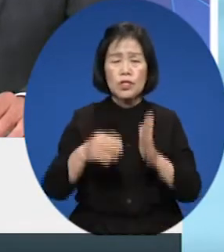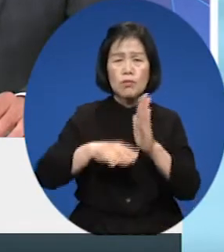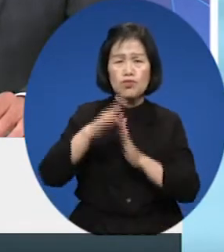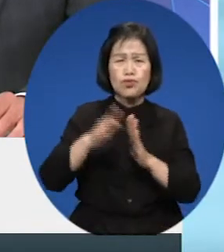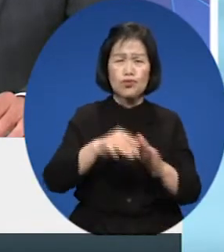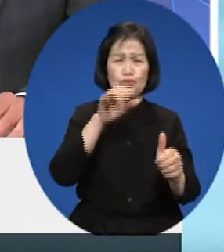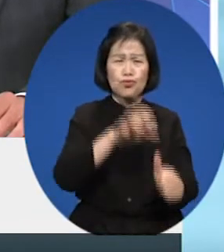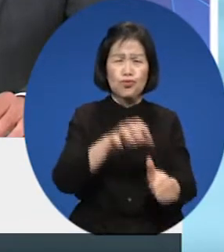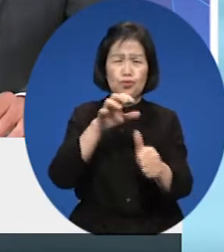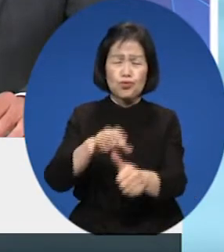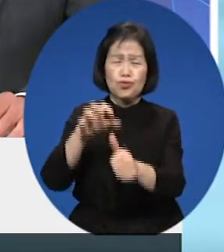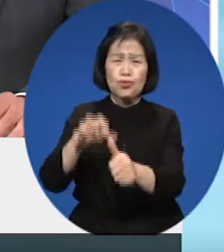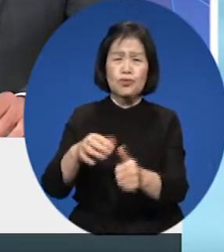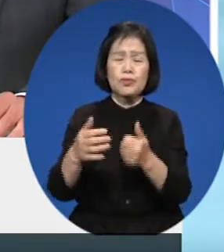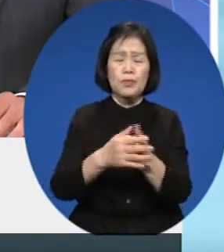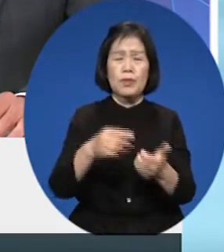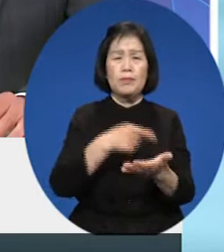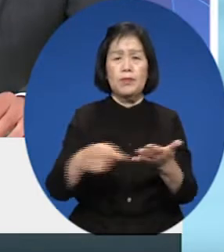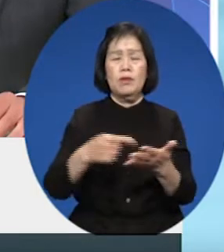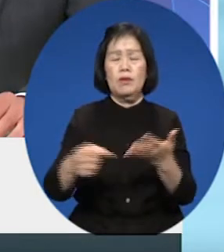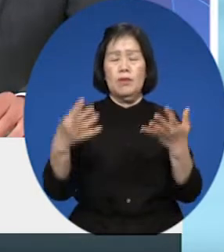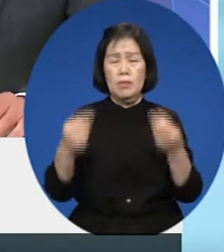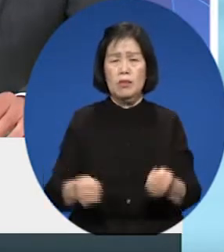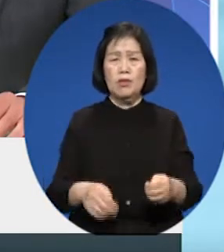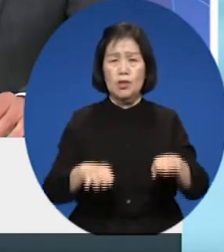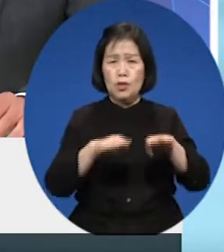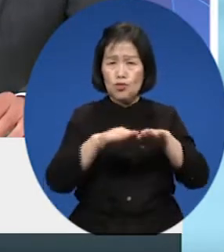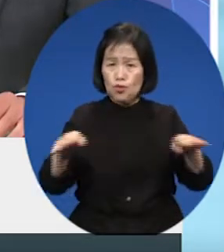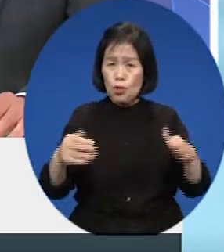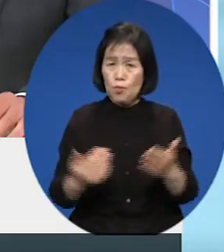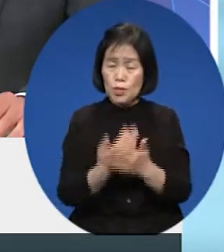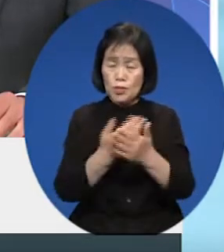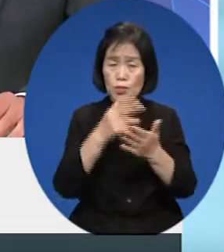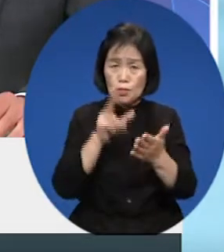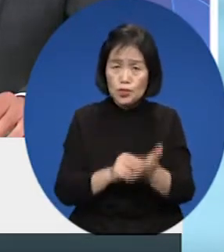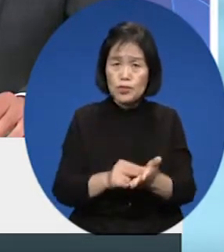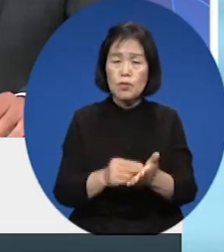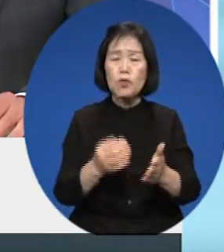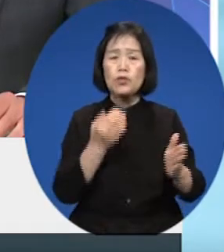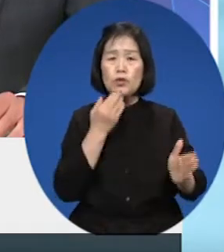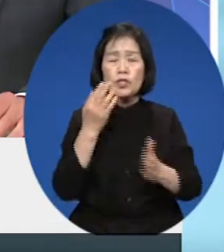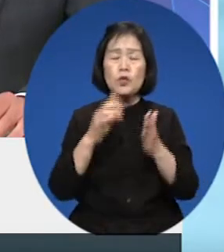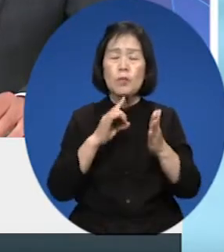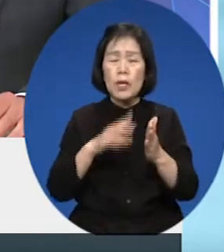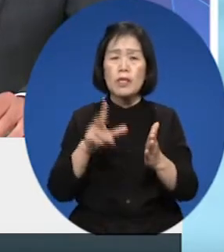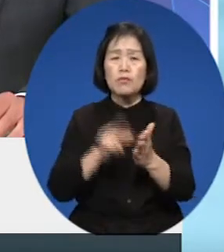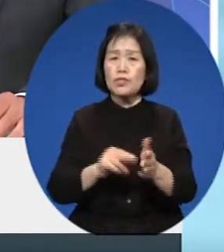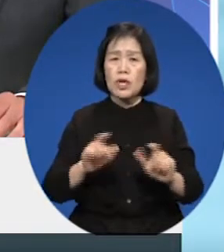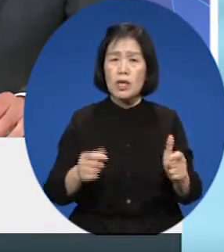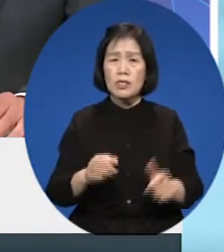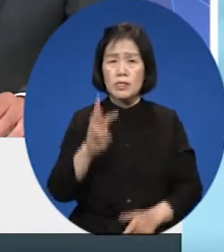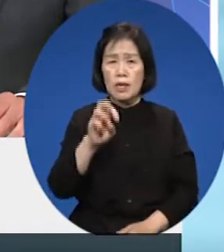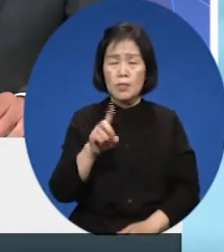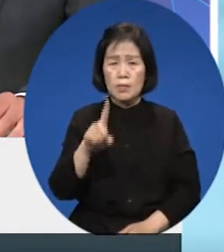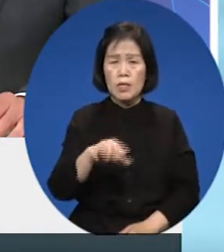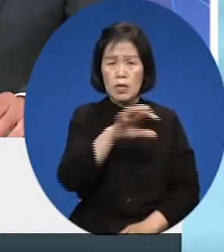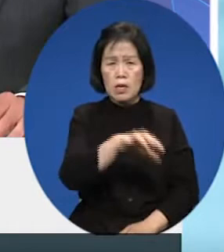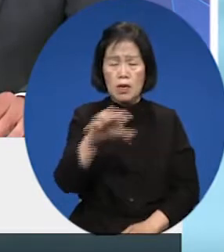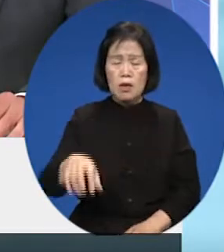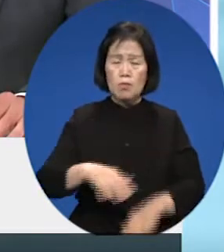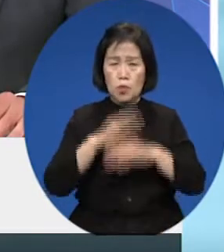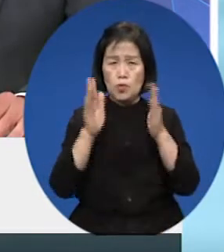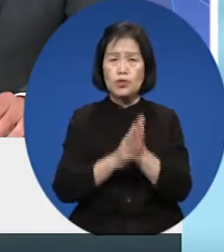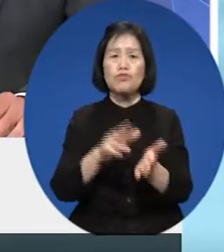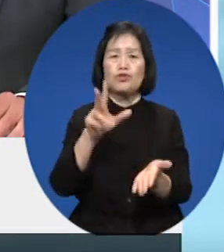규제로 피해를 많이 봐왔습니다 균형 발전의 문제는 경기도 만의 문제가 아니라 아이 31개 시군 뭐든 시고니 갖고